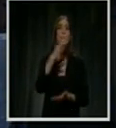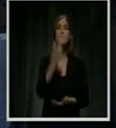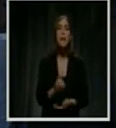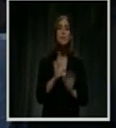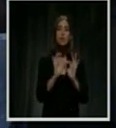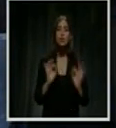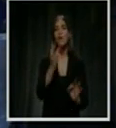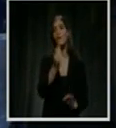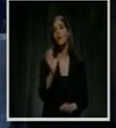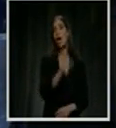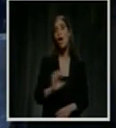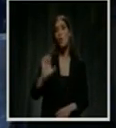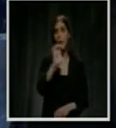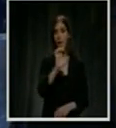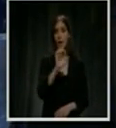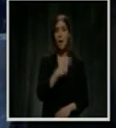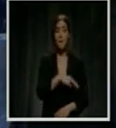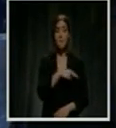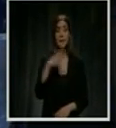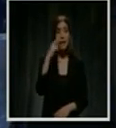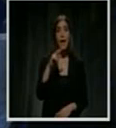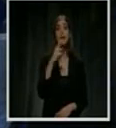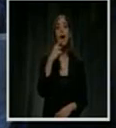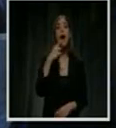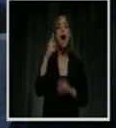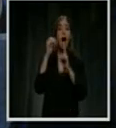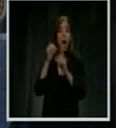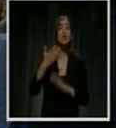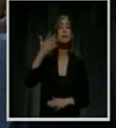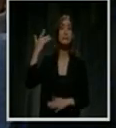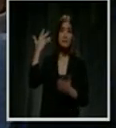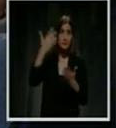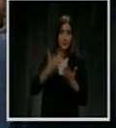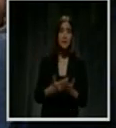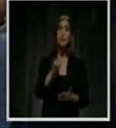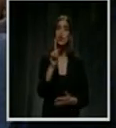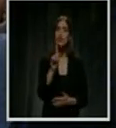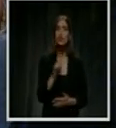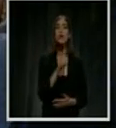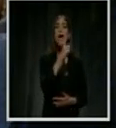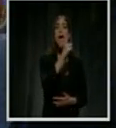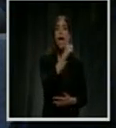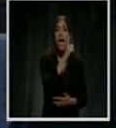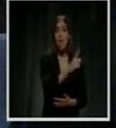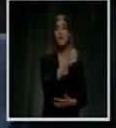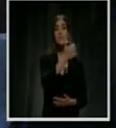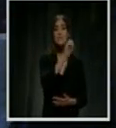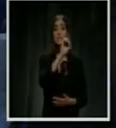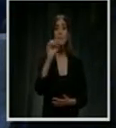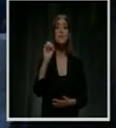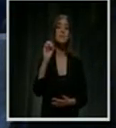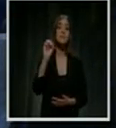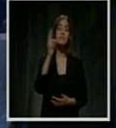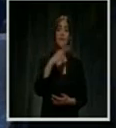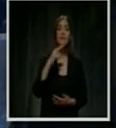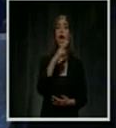l-aħħar 10 snin 1.6 biljun euro, 1,600,000 euro fondi Ewropej għaliex